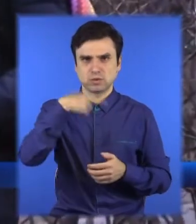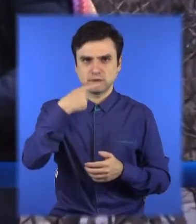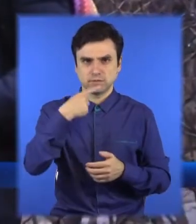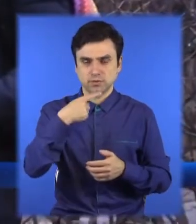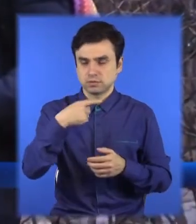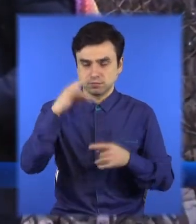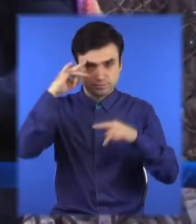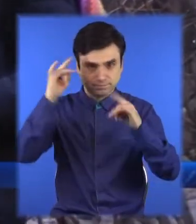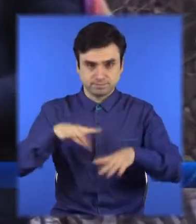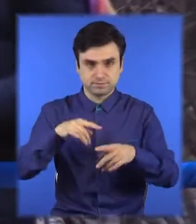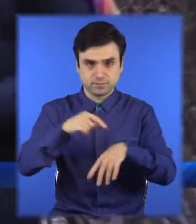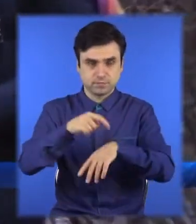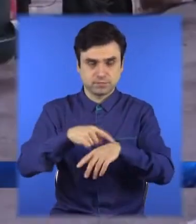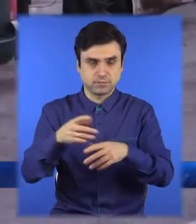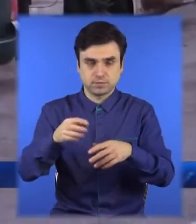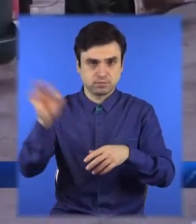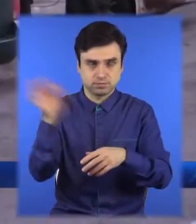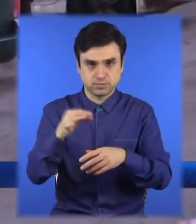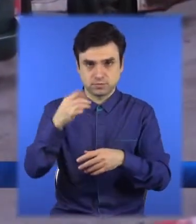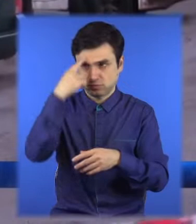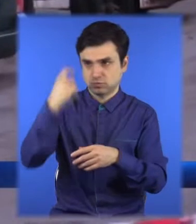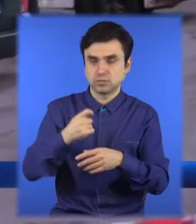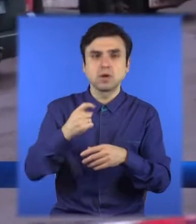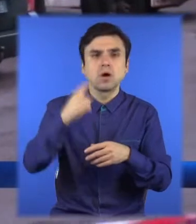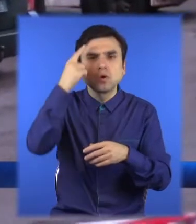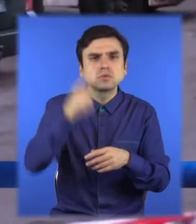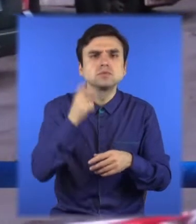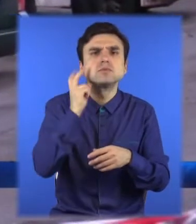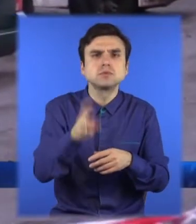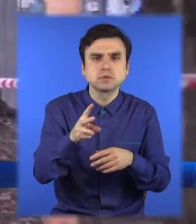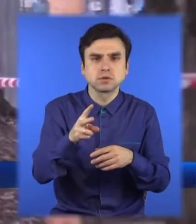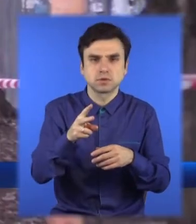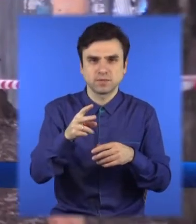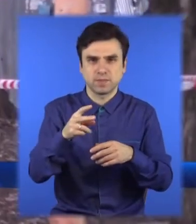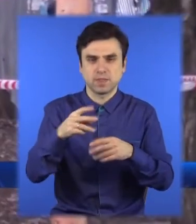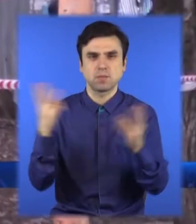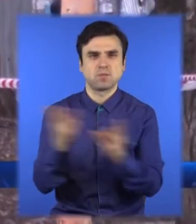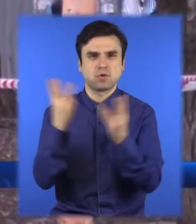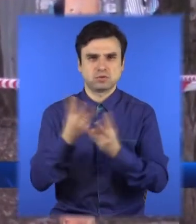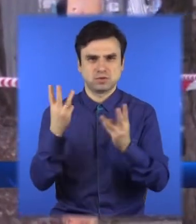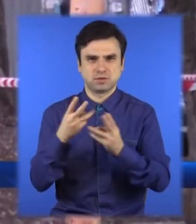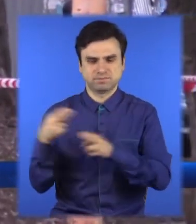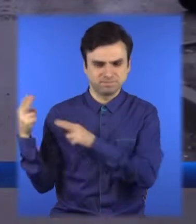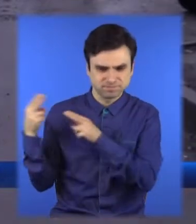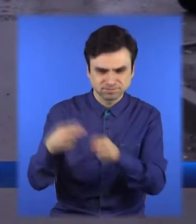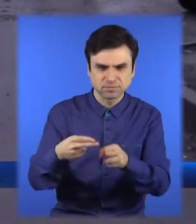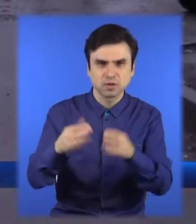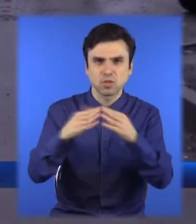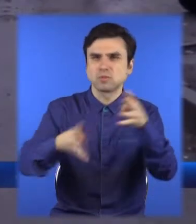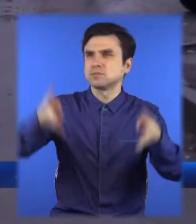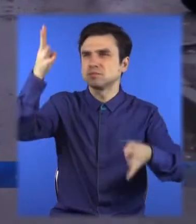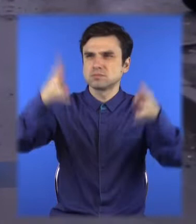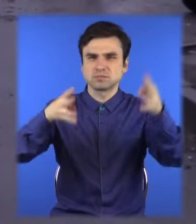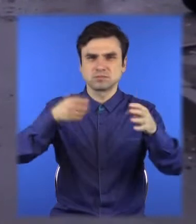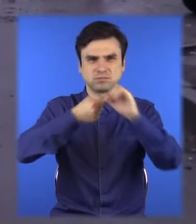Місцеві говорять, усе сталося за лічені хвилини. Про можливу небезпеку почули від рятувальників через гучномовець з двору. Допомагали швидко